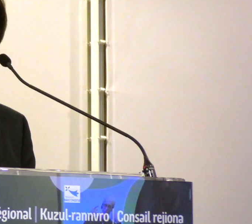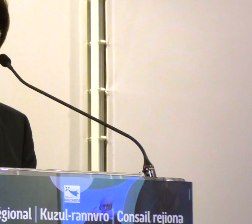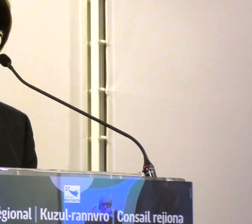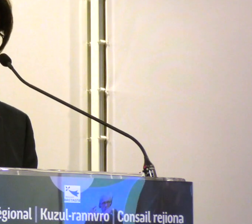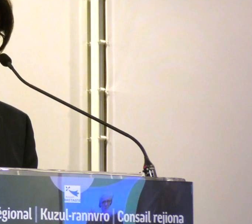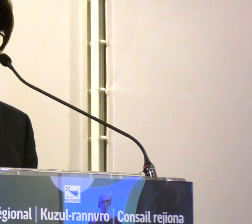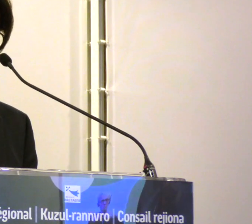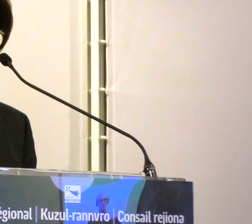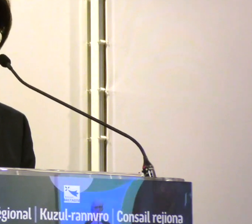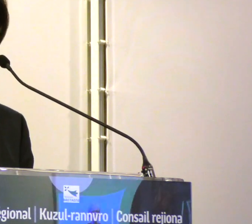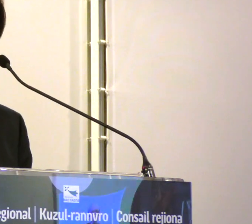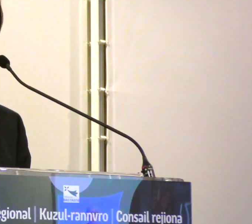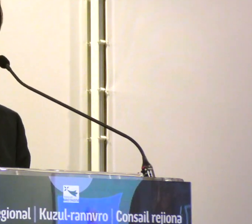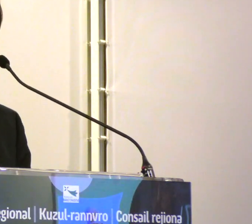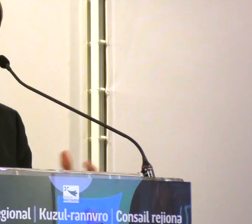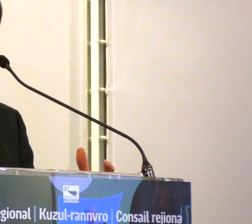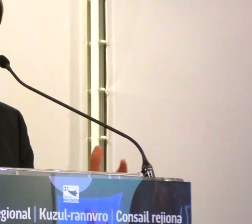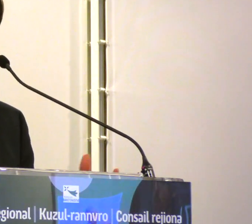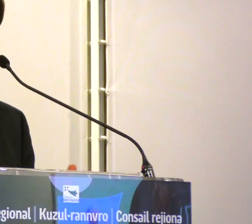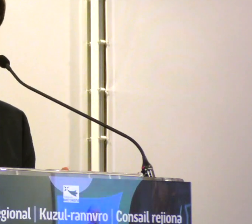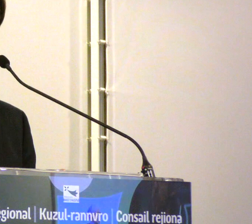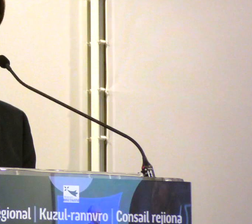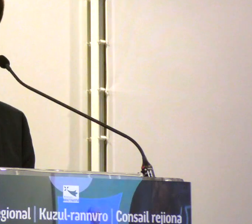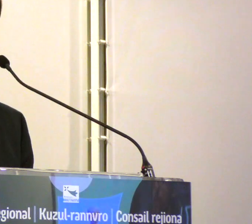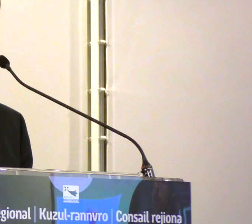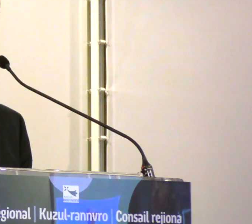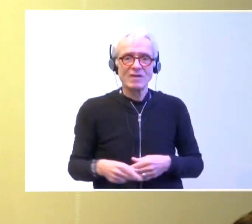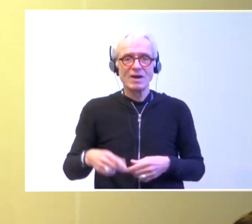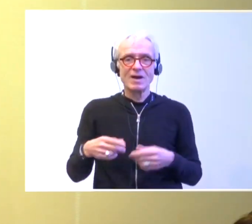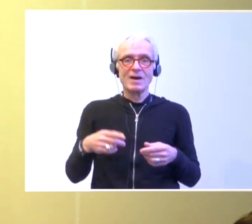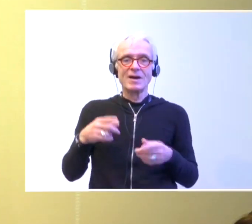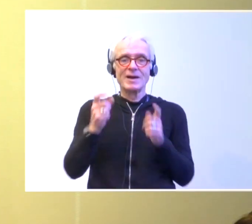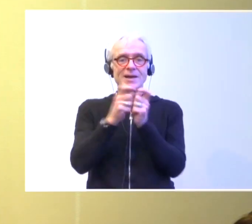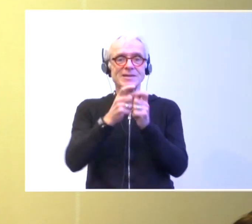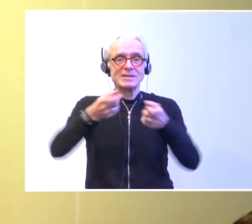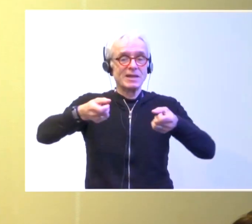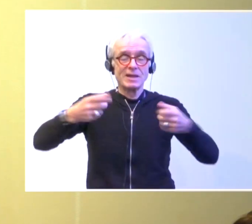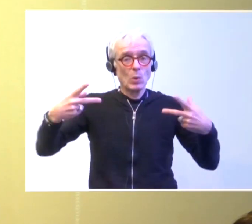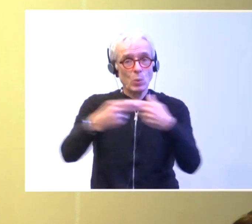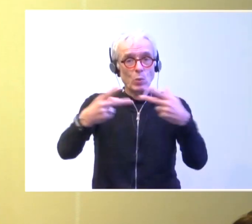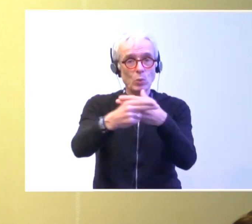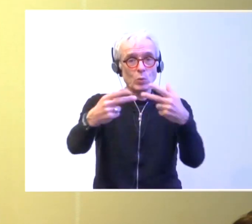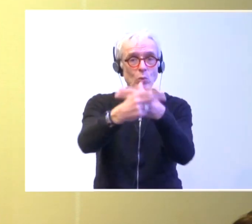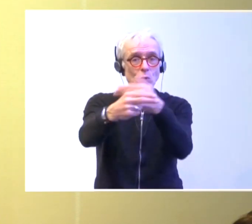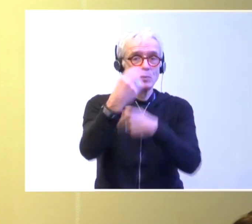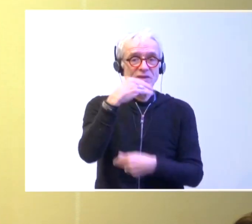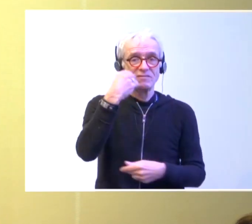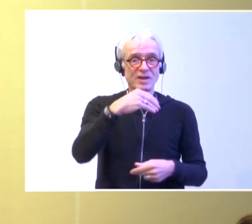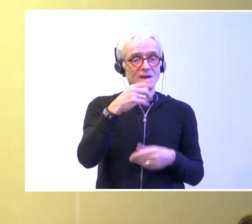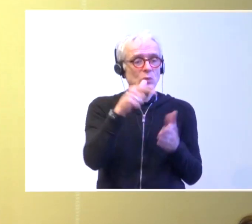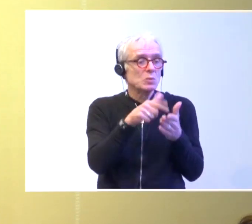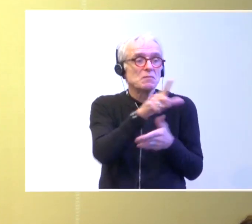nous allons vivre sous le joug des coupures de courant régulière tout au long de l'hiver et cette année, mais